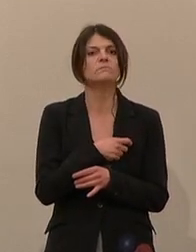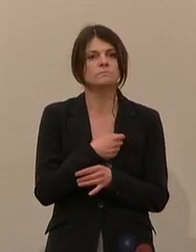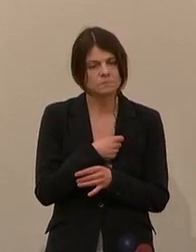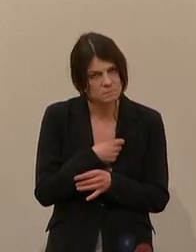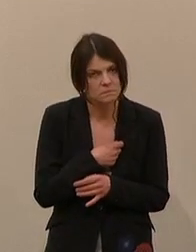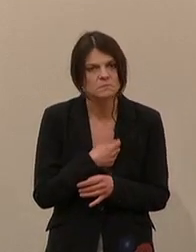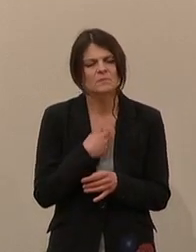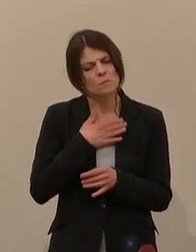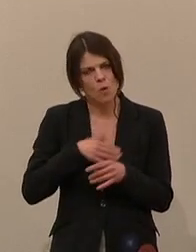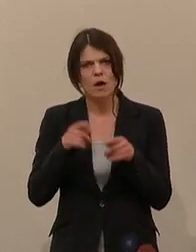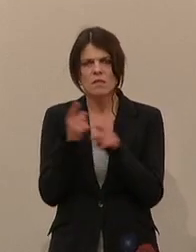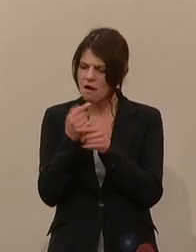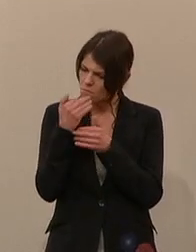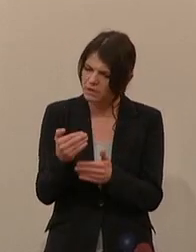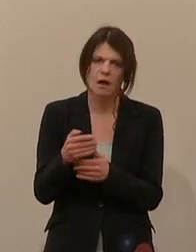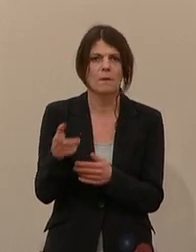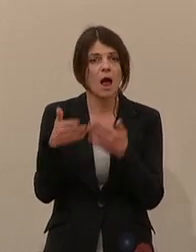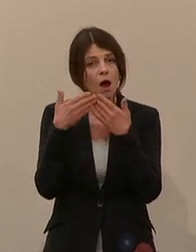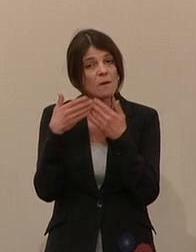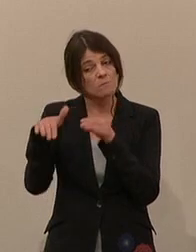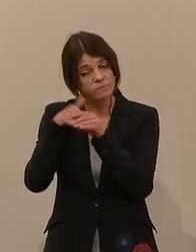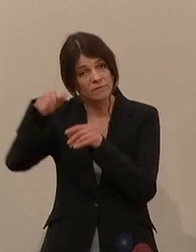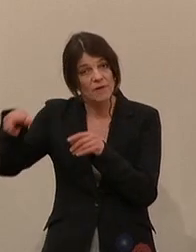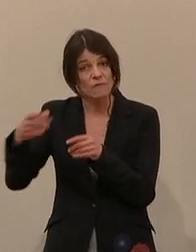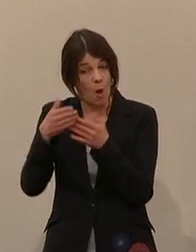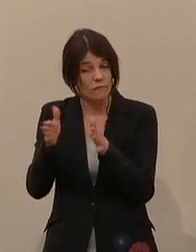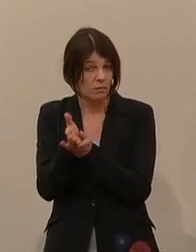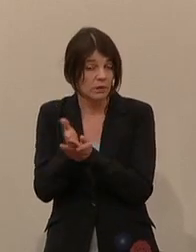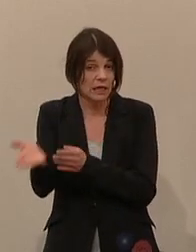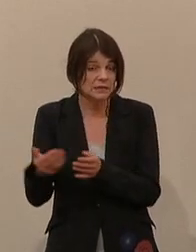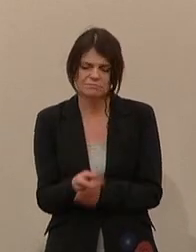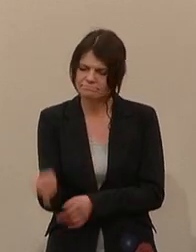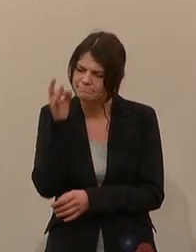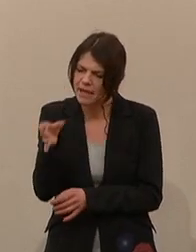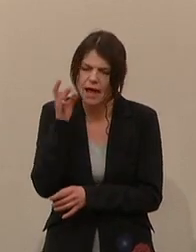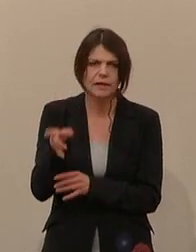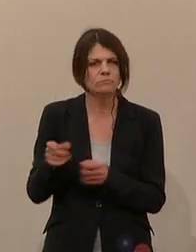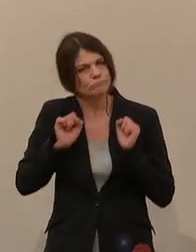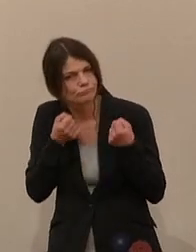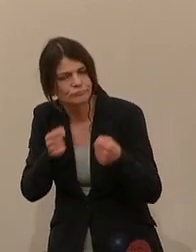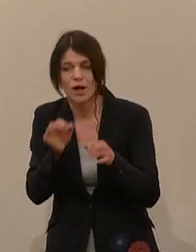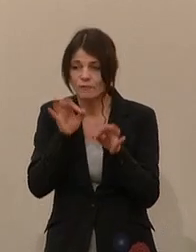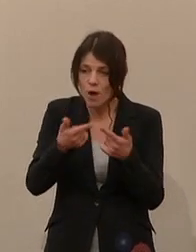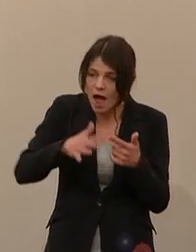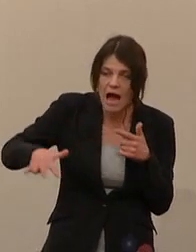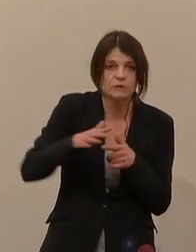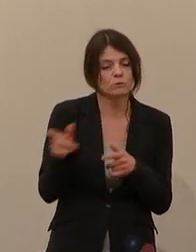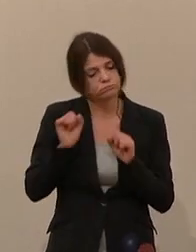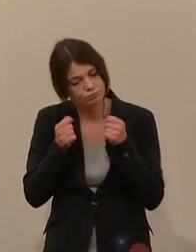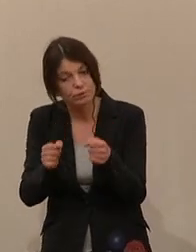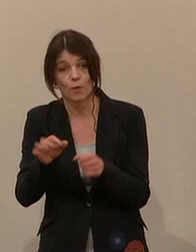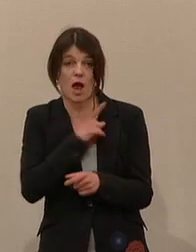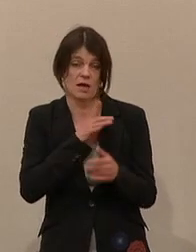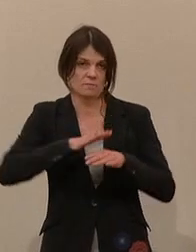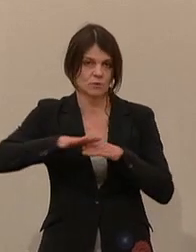Bediensteten für ihre tagtäglichen Einsatz für unser Land, für ihr Ressort, aber